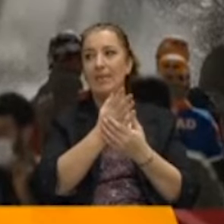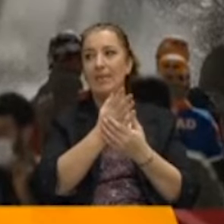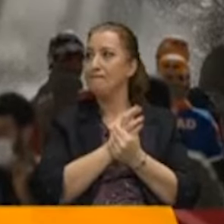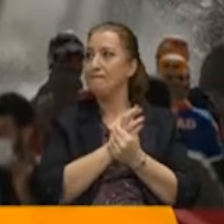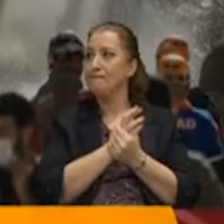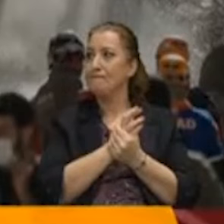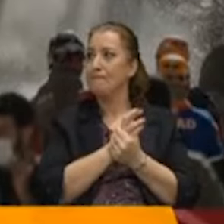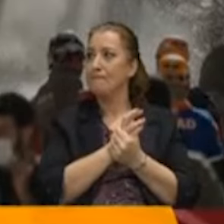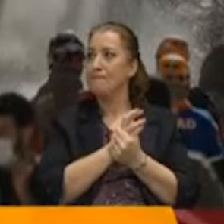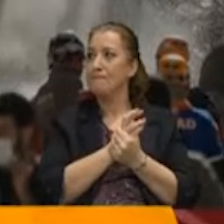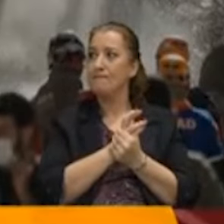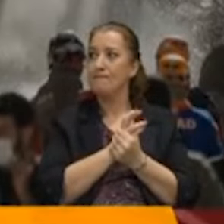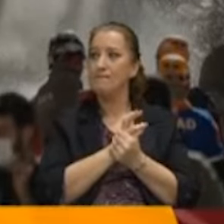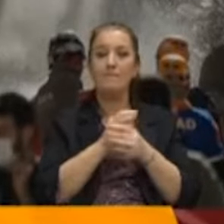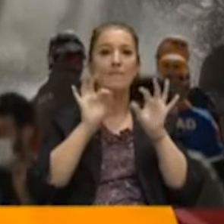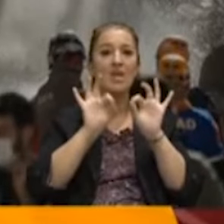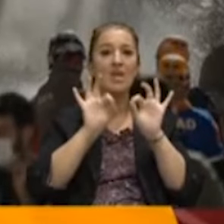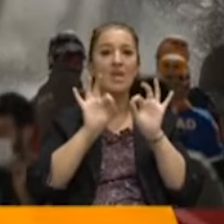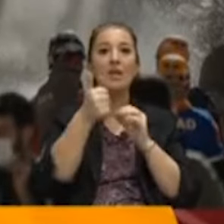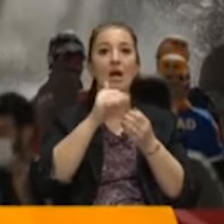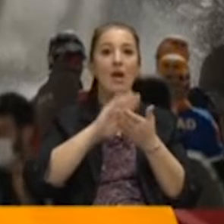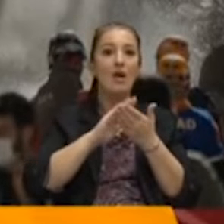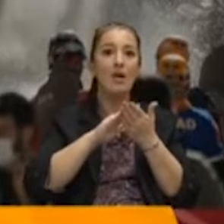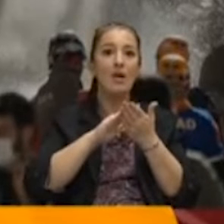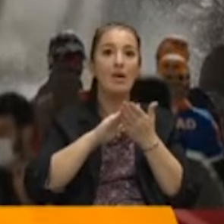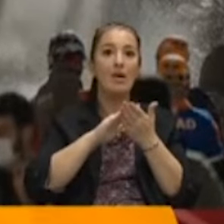Şimdi değerli arkadaşlar,